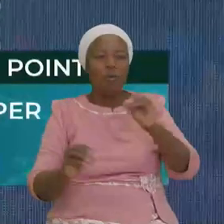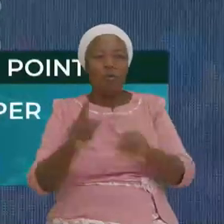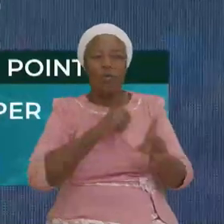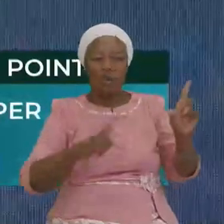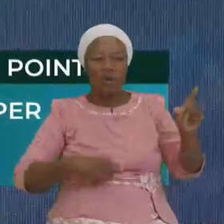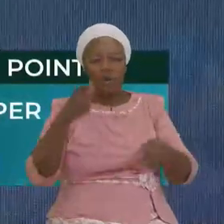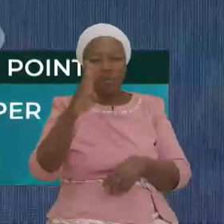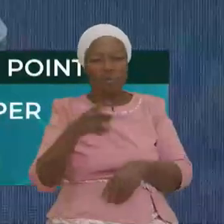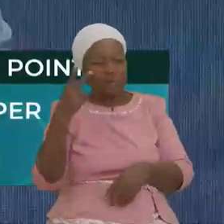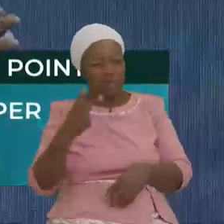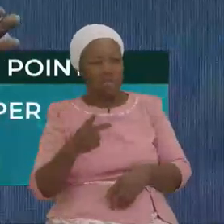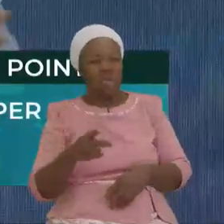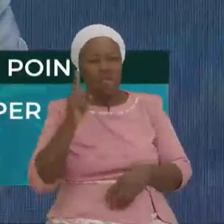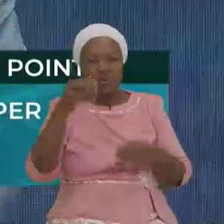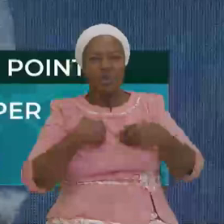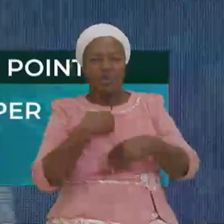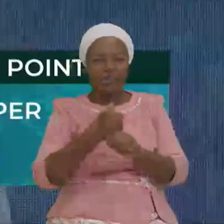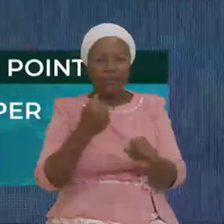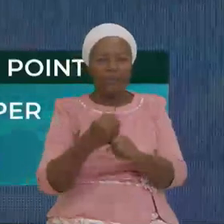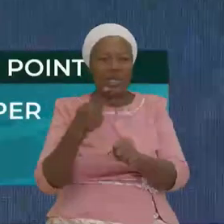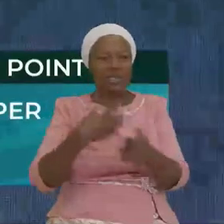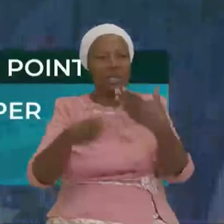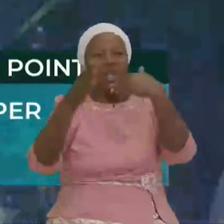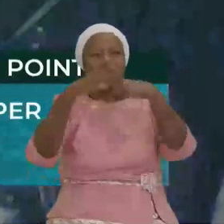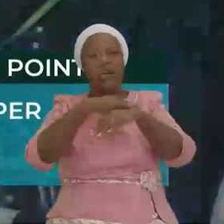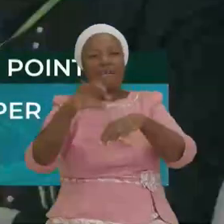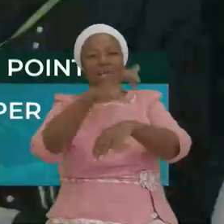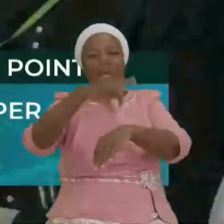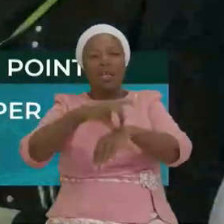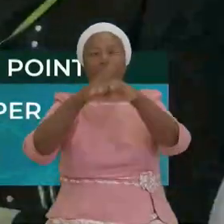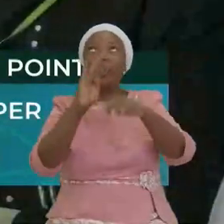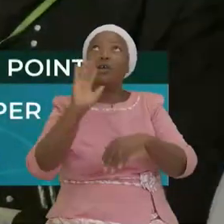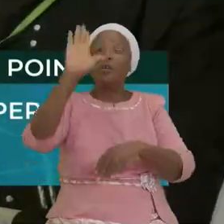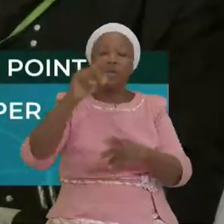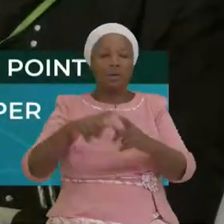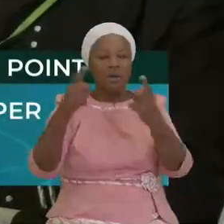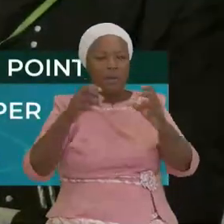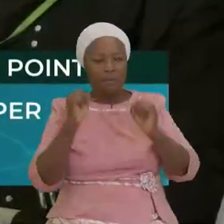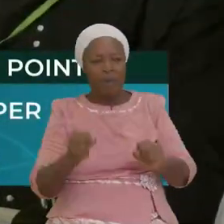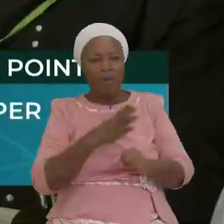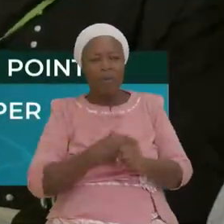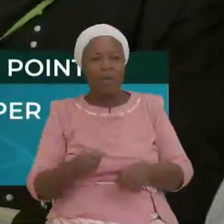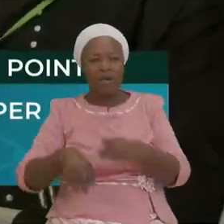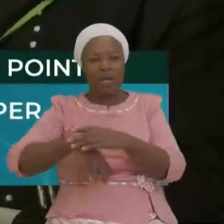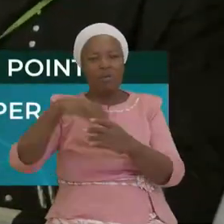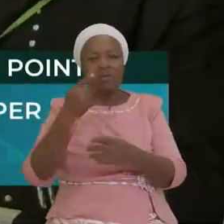Ah Seigneur éternel, voici, tu as fait les cieux et la